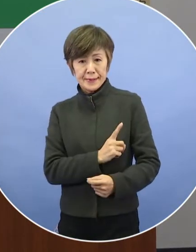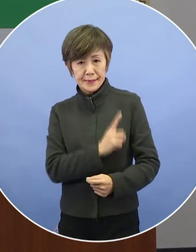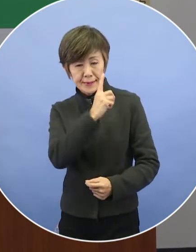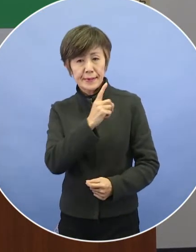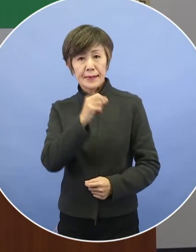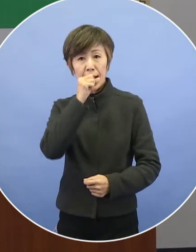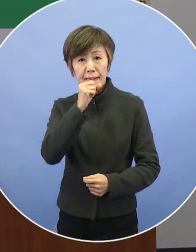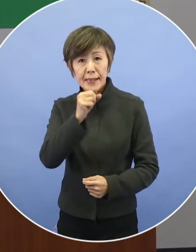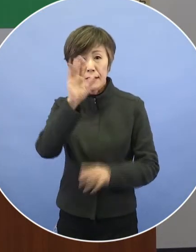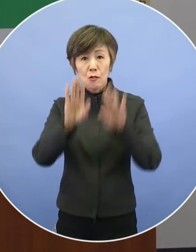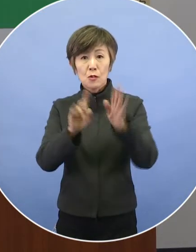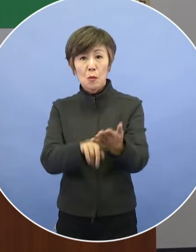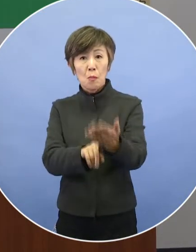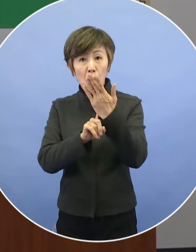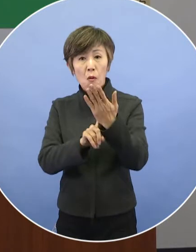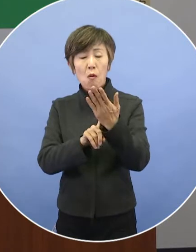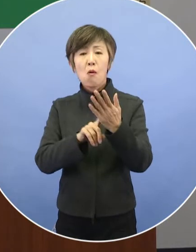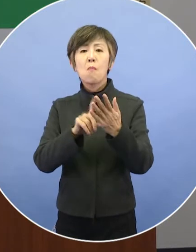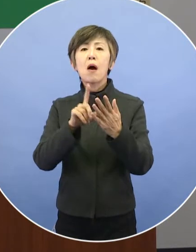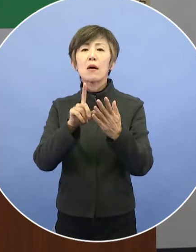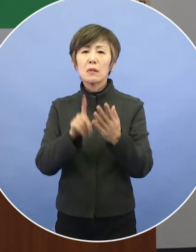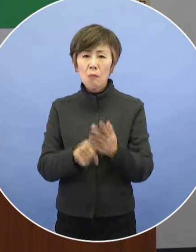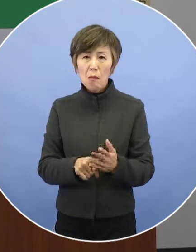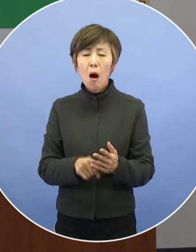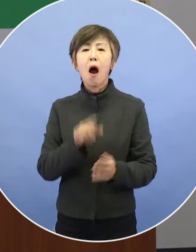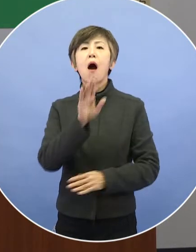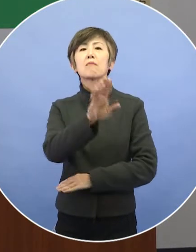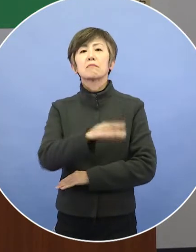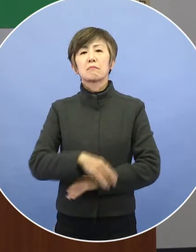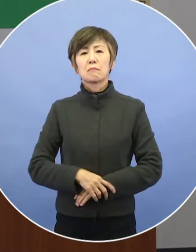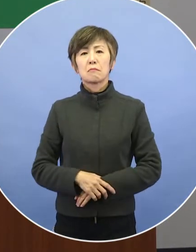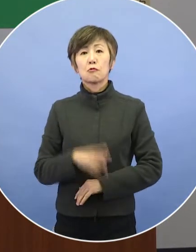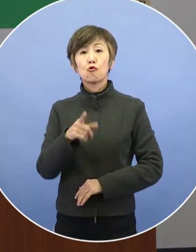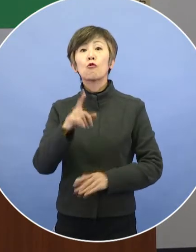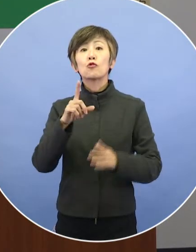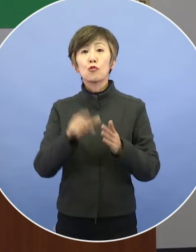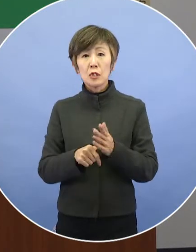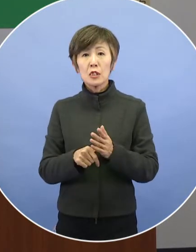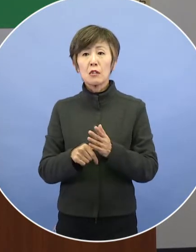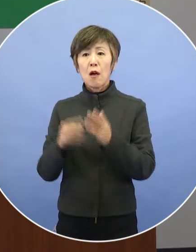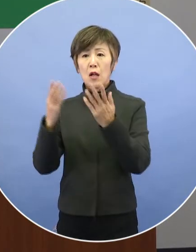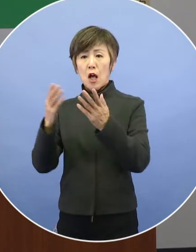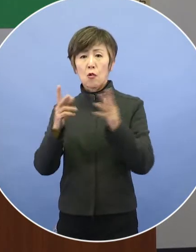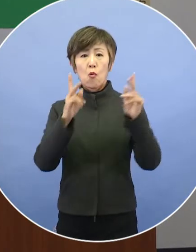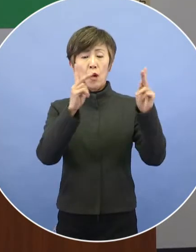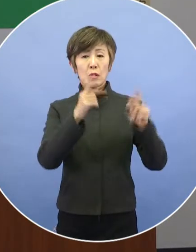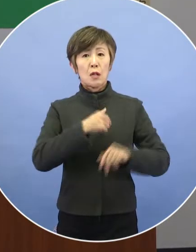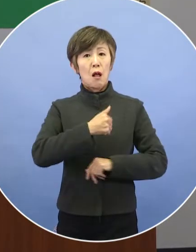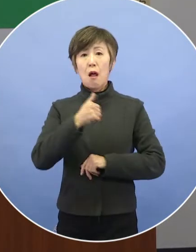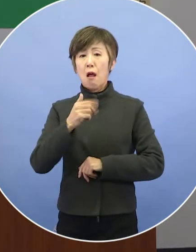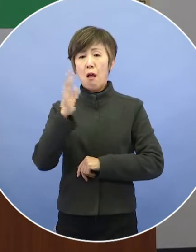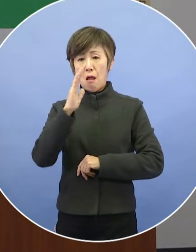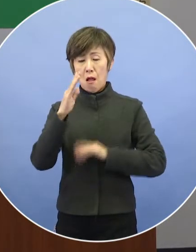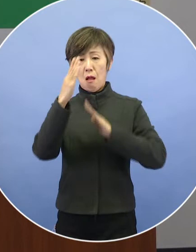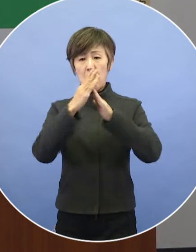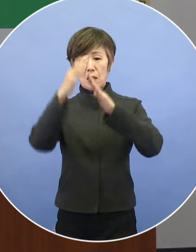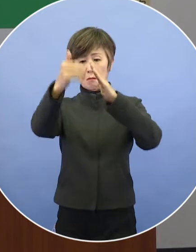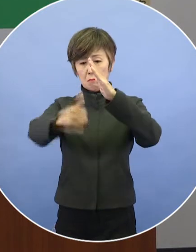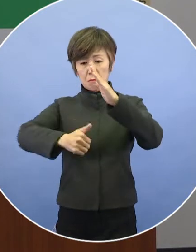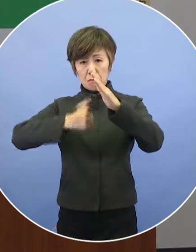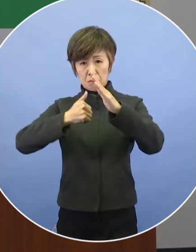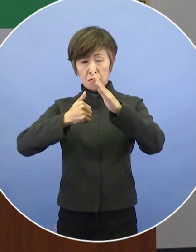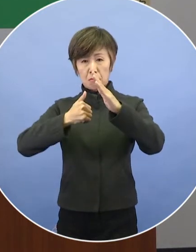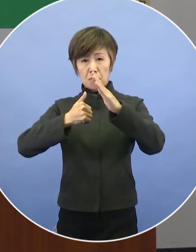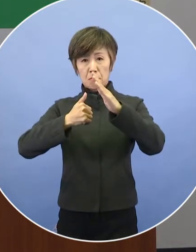が出たり風のような症状が出てくるこういうことがありますのでそういう時には投稿出勤を控えるそれ